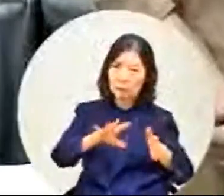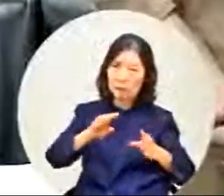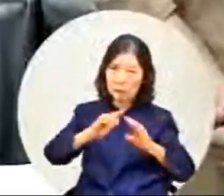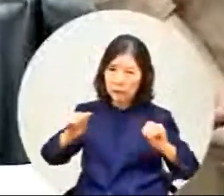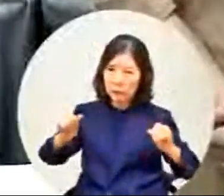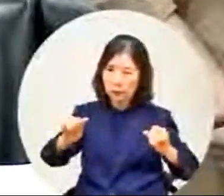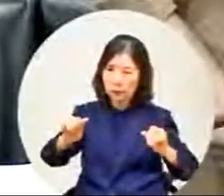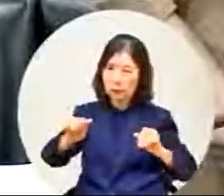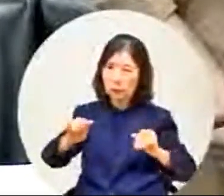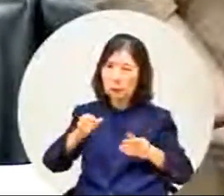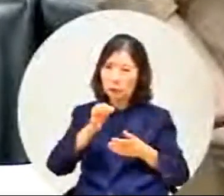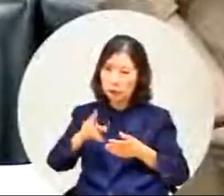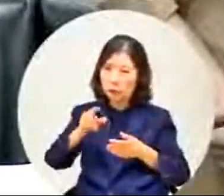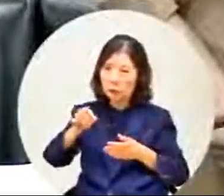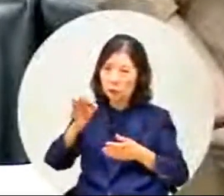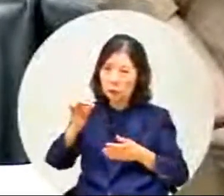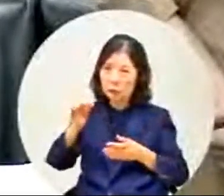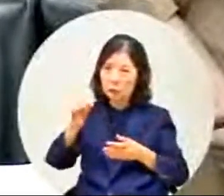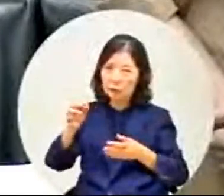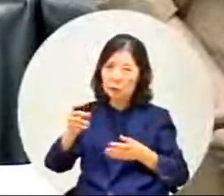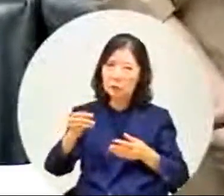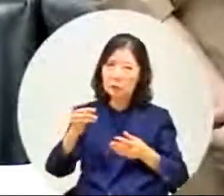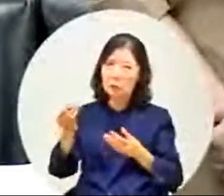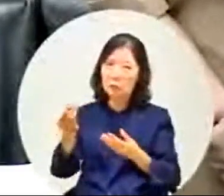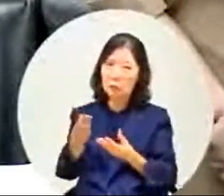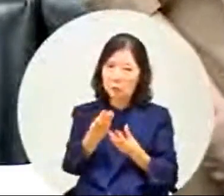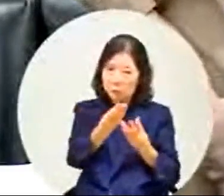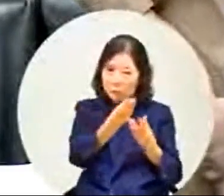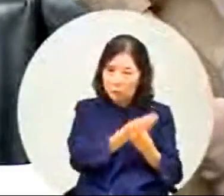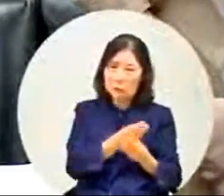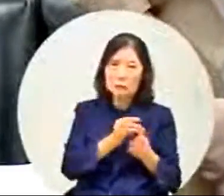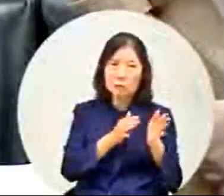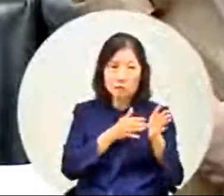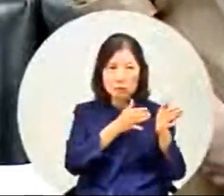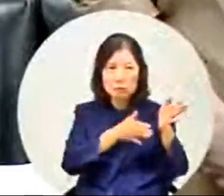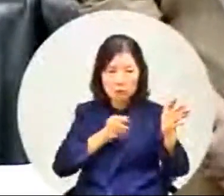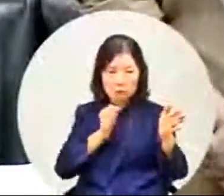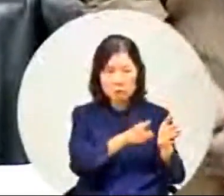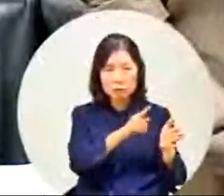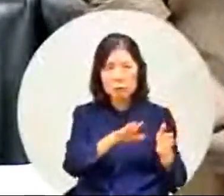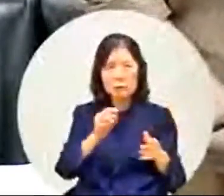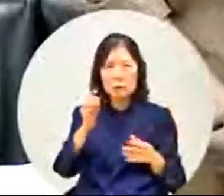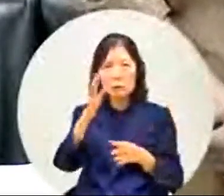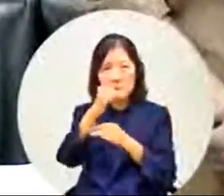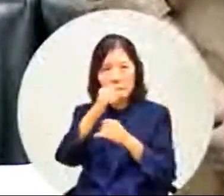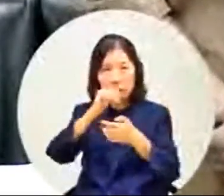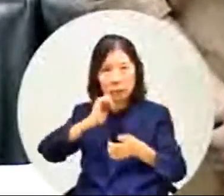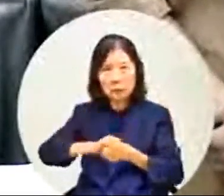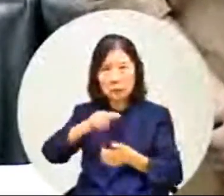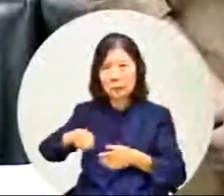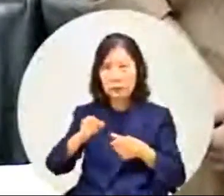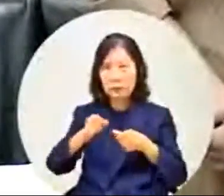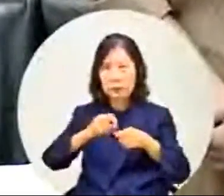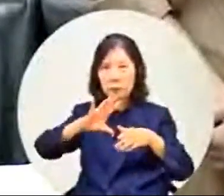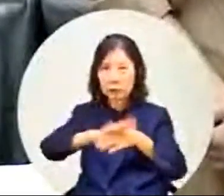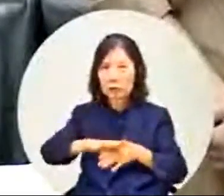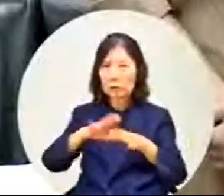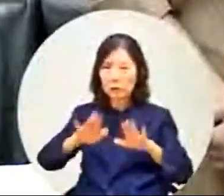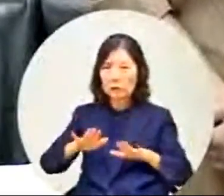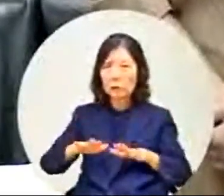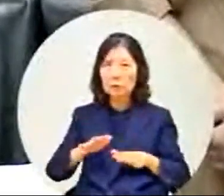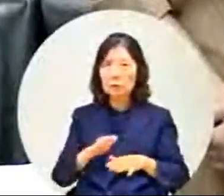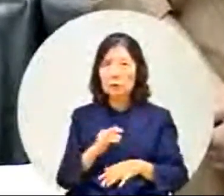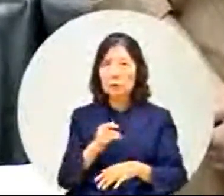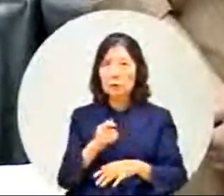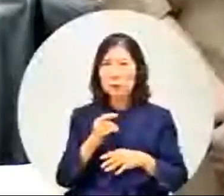费挪来购买车厢这件事情有或没有，在什么时候决策的？这个公文目前是不